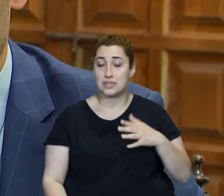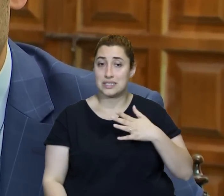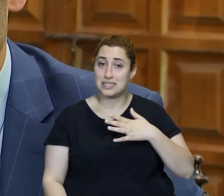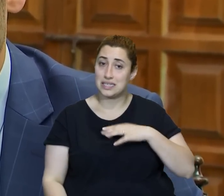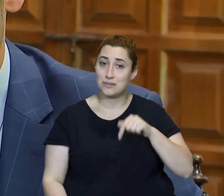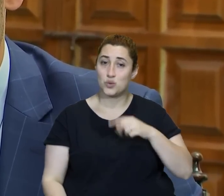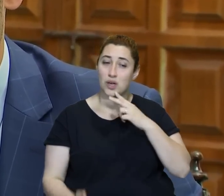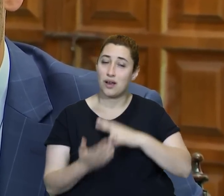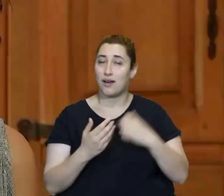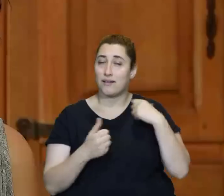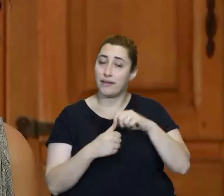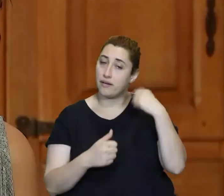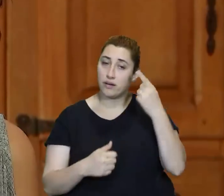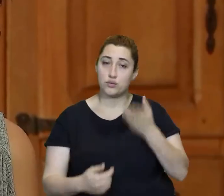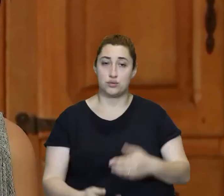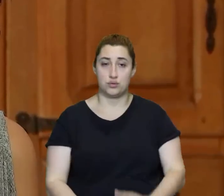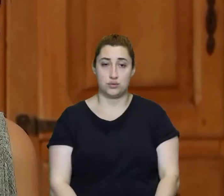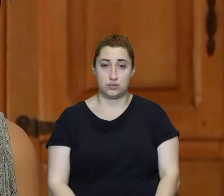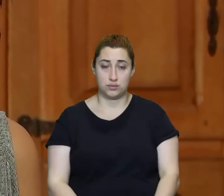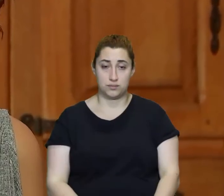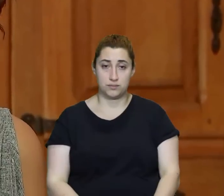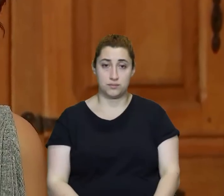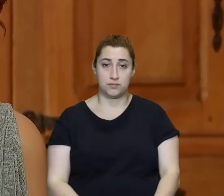İstersen bu kararını bir daha gözden geçir.